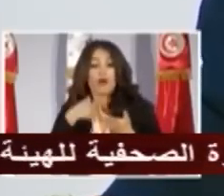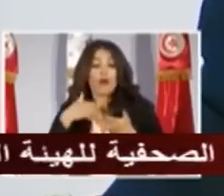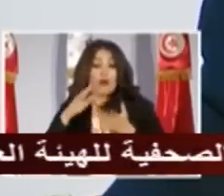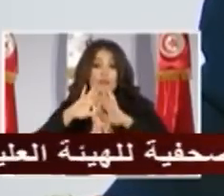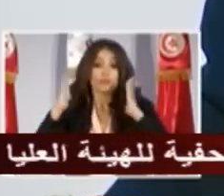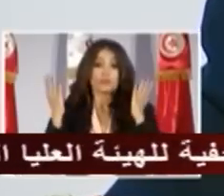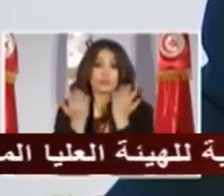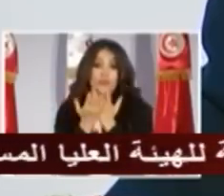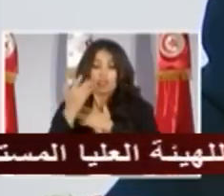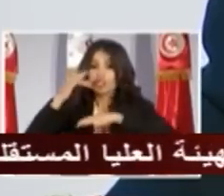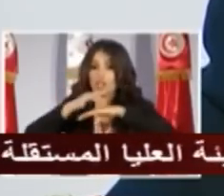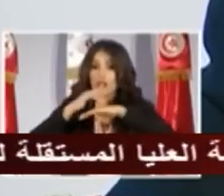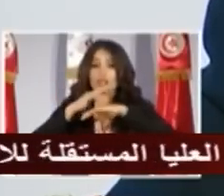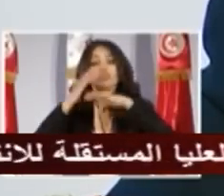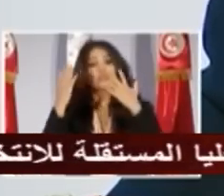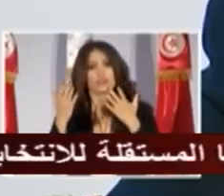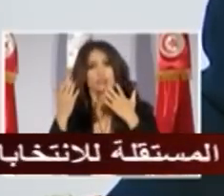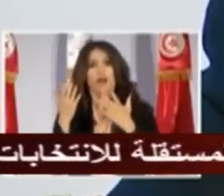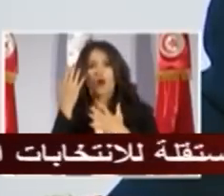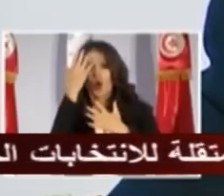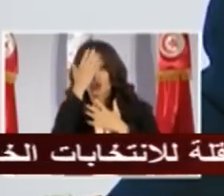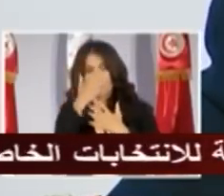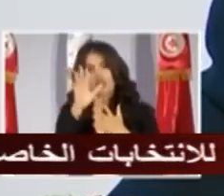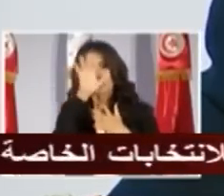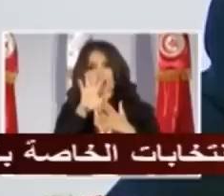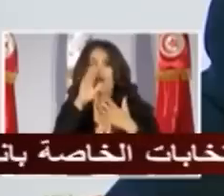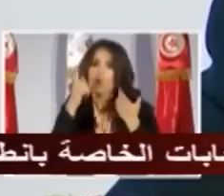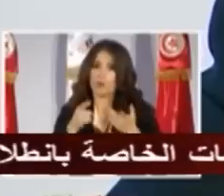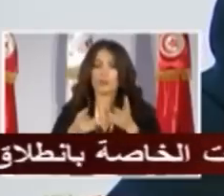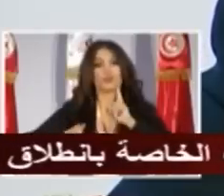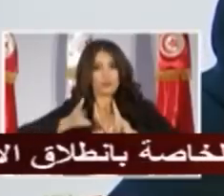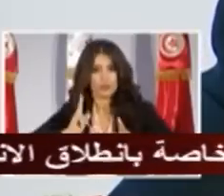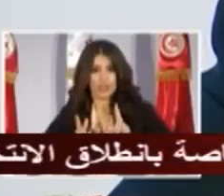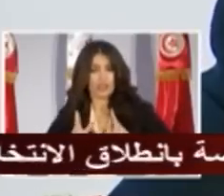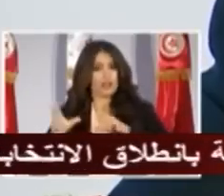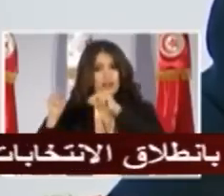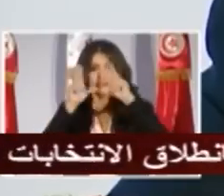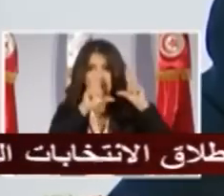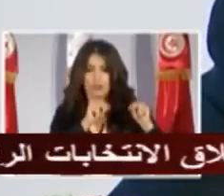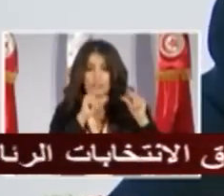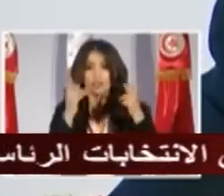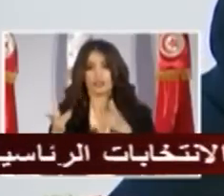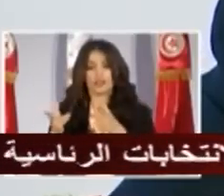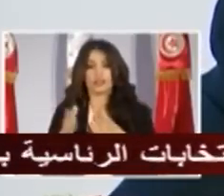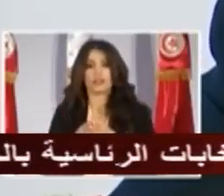موجوده كان فيه استراليه موجوده ايضا في كندا اللي فيها او